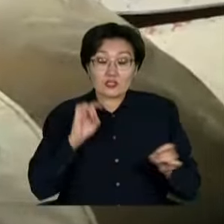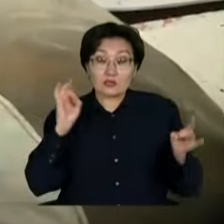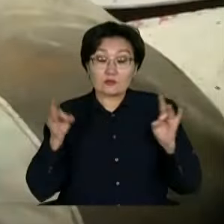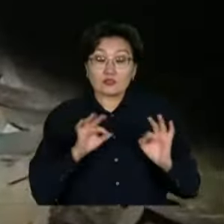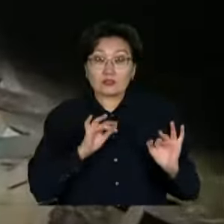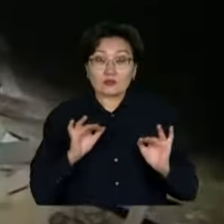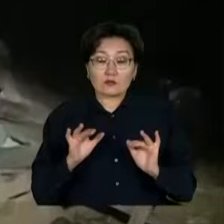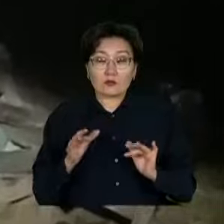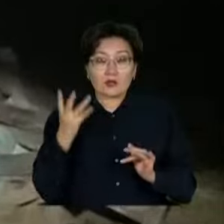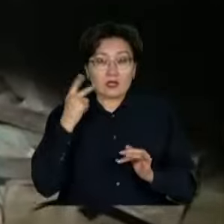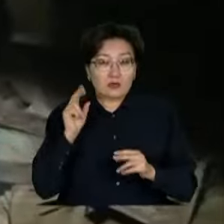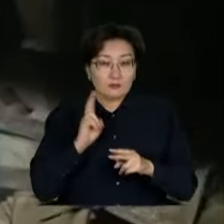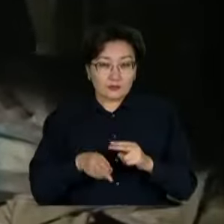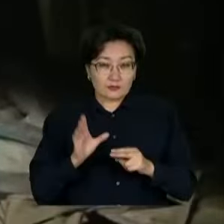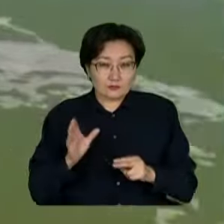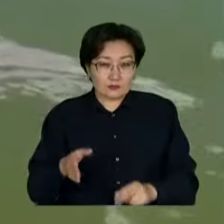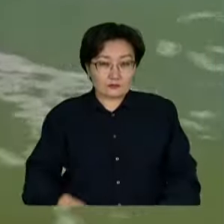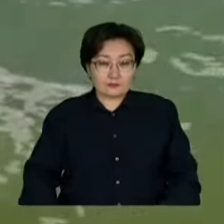іске нүкте қашан қойылады?